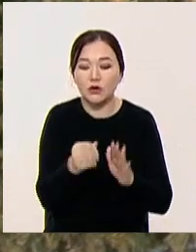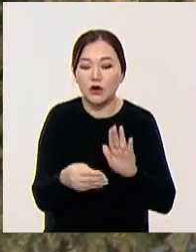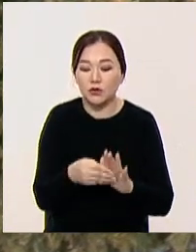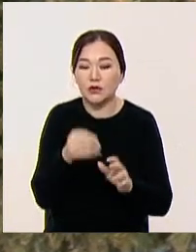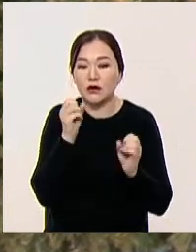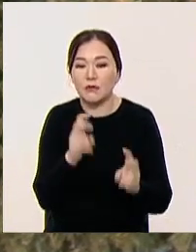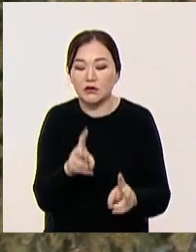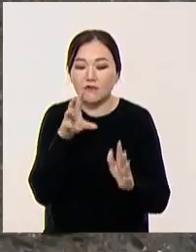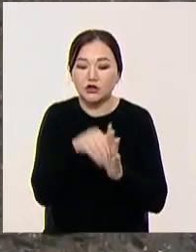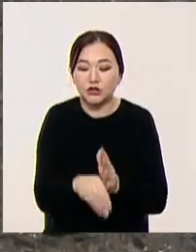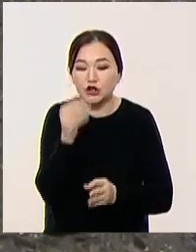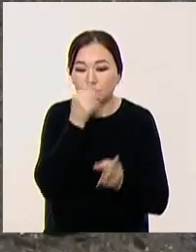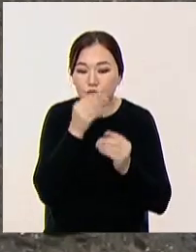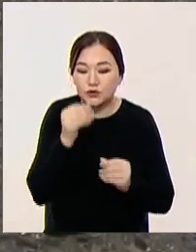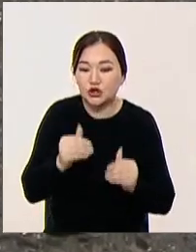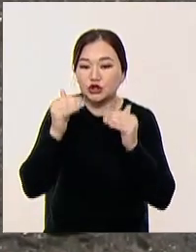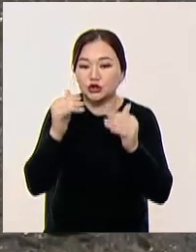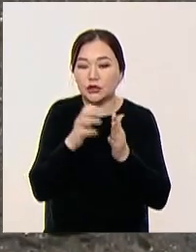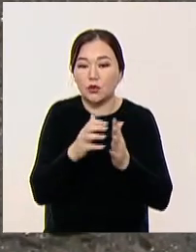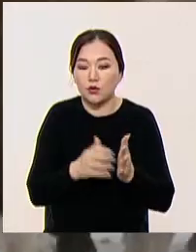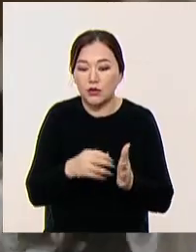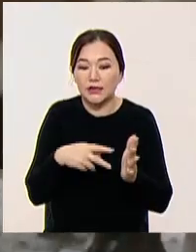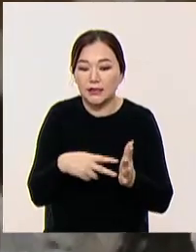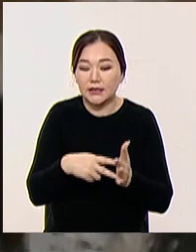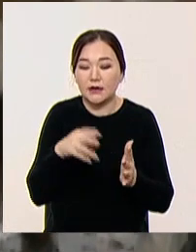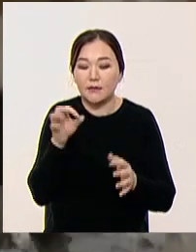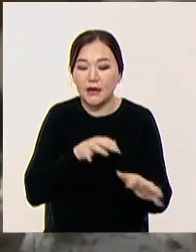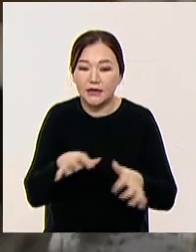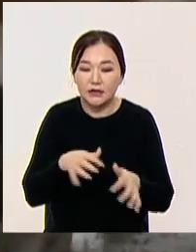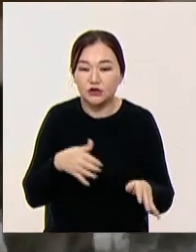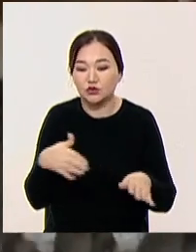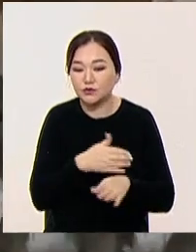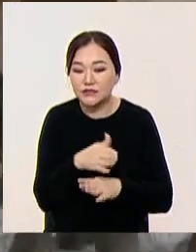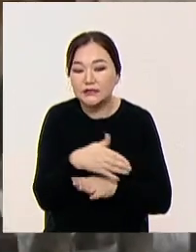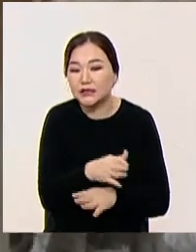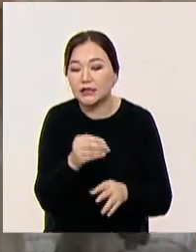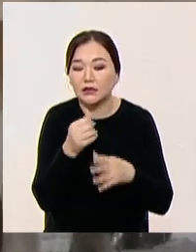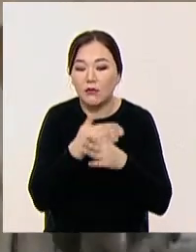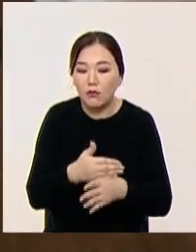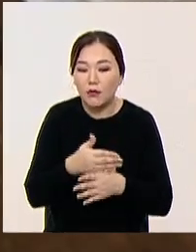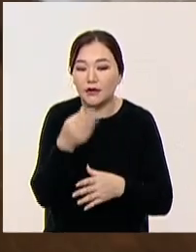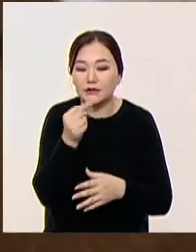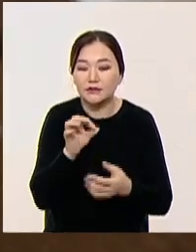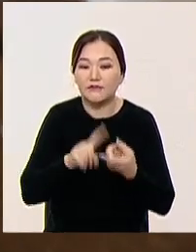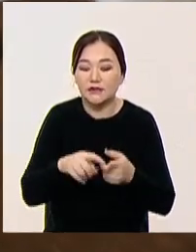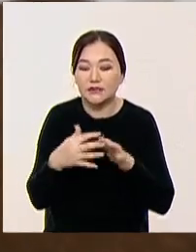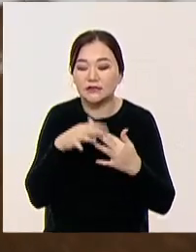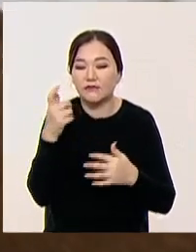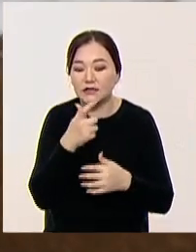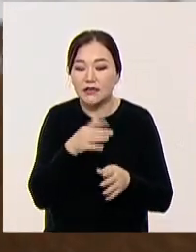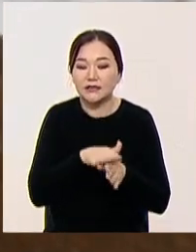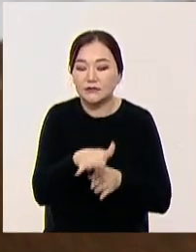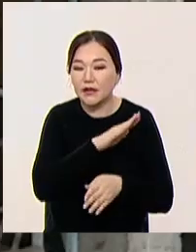также включены искусственное завышение цен на уголь, махинации с субсидиями и дотациями в сфере сельского хозяйства, риски